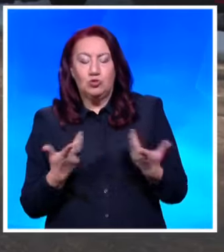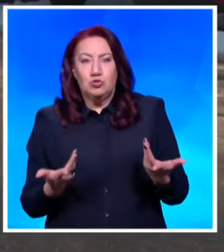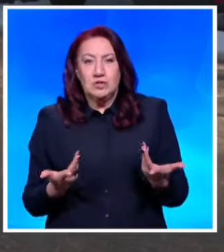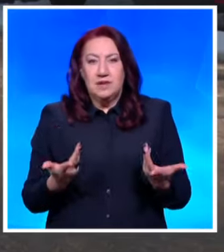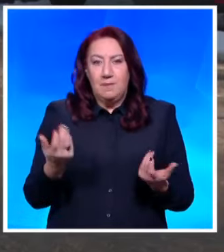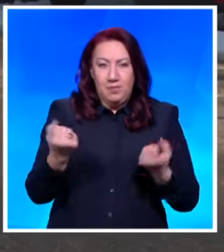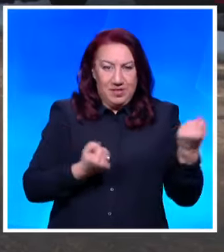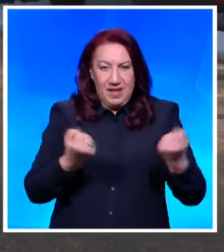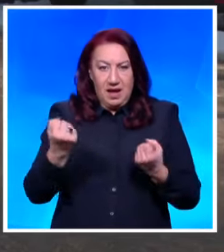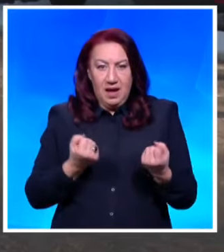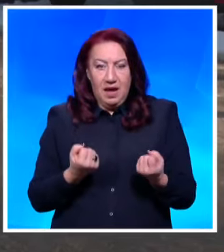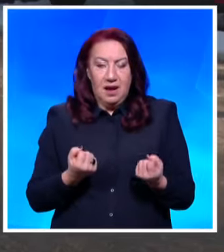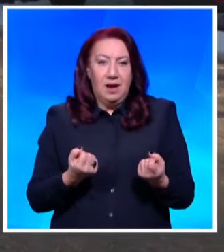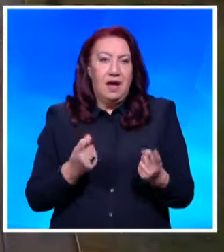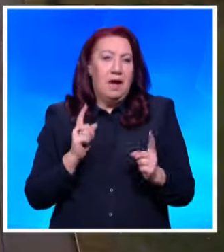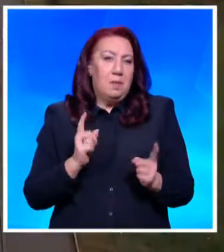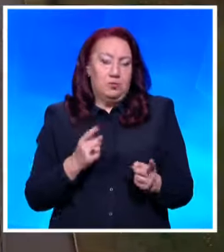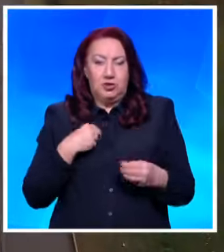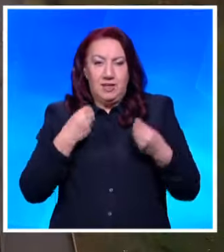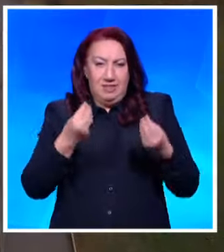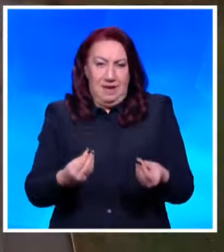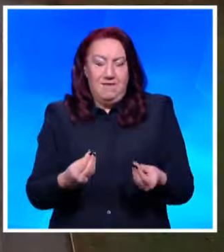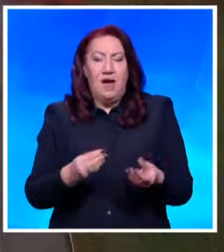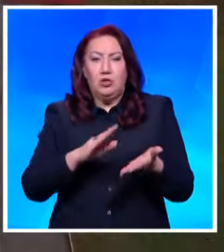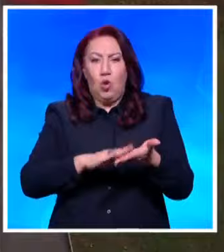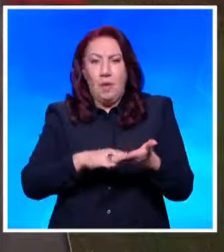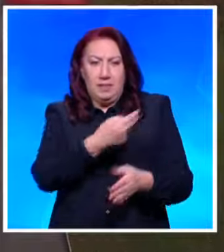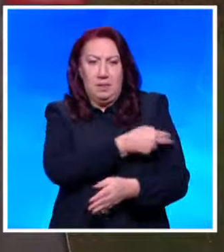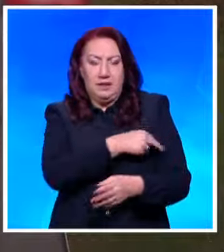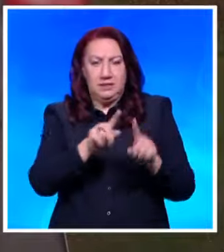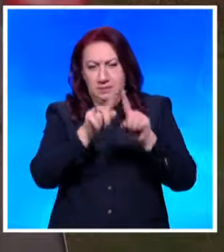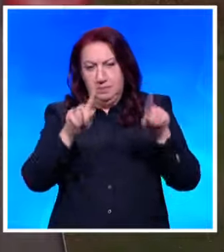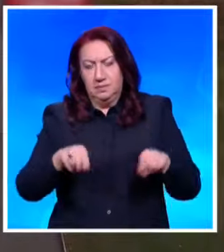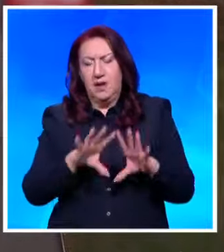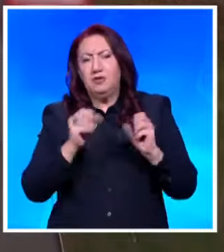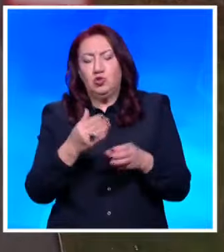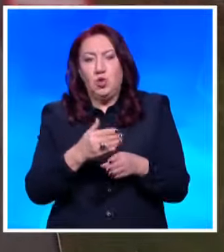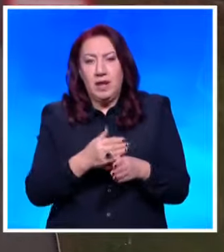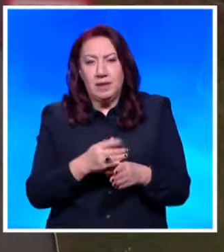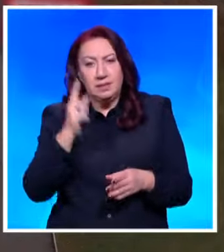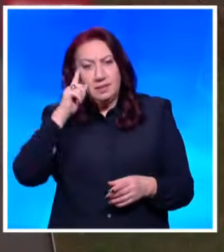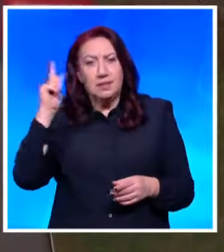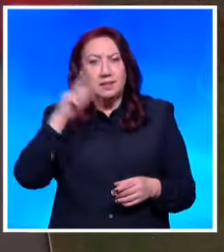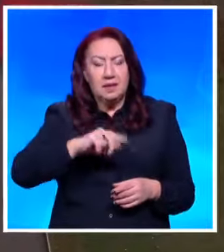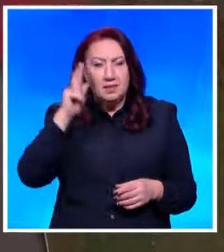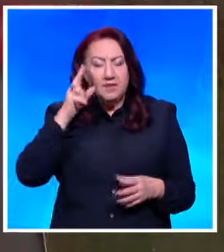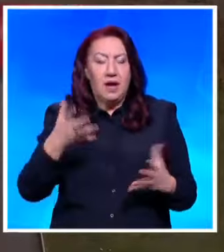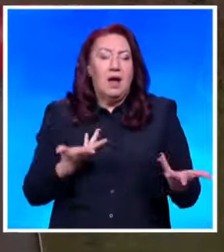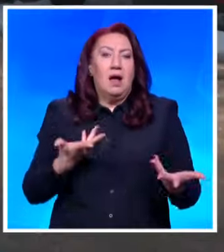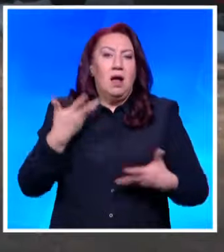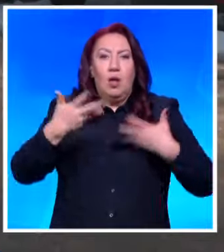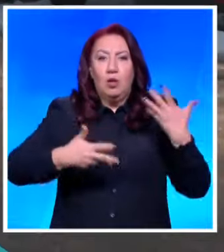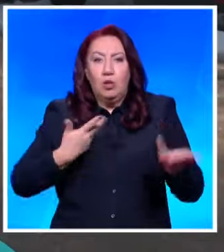пет, след като е било издадено свидетелството. И именно тук е отговорността на